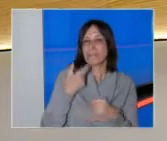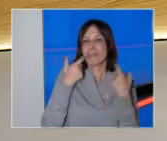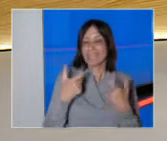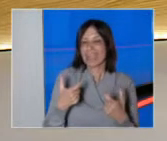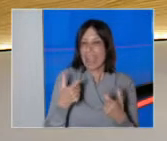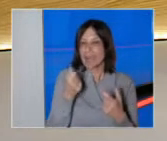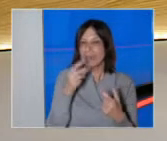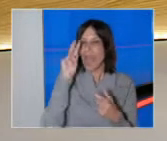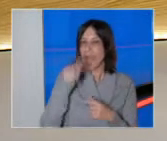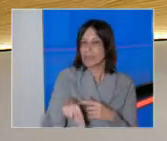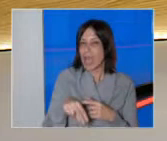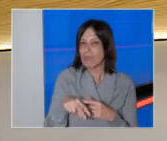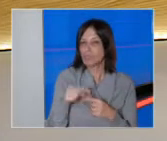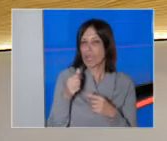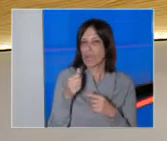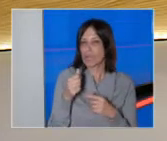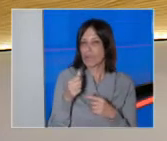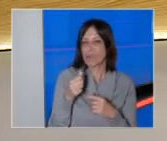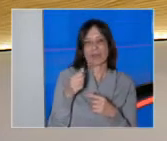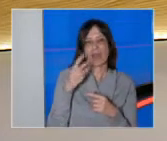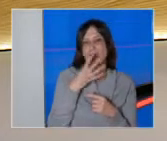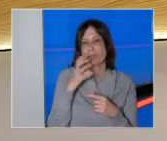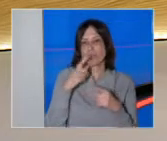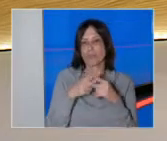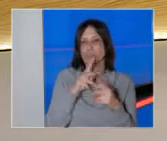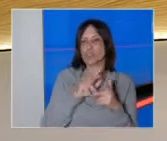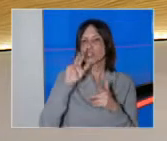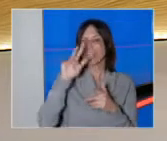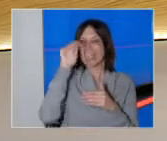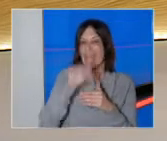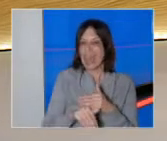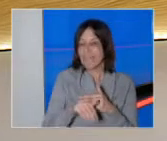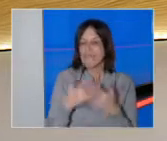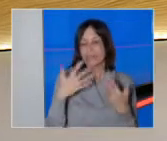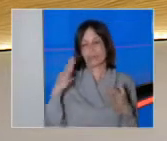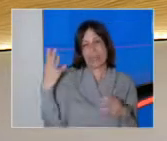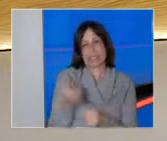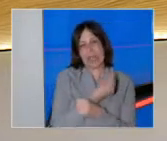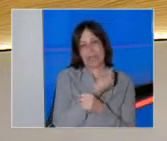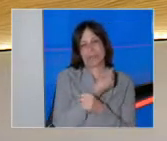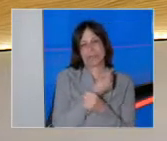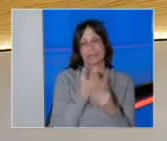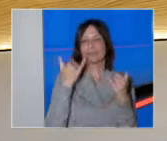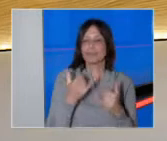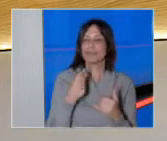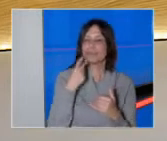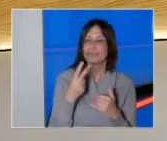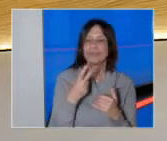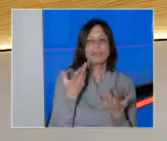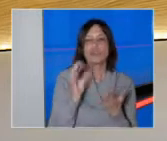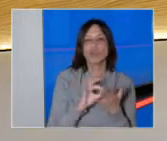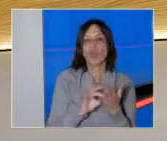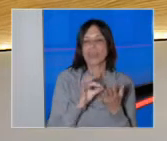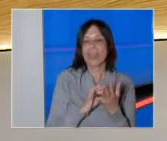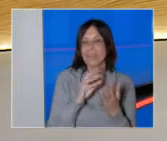4,000, כמה זה היה? 400? כפול 13,000? בהצלחה. עכשיו, בואו נראה מה שכותב על